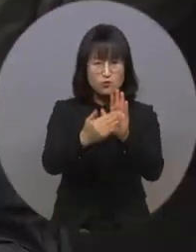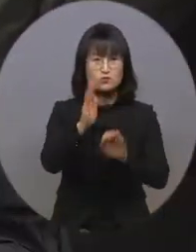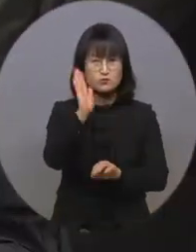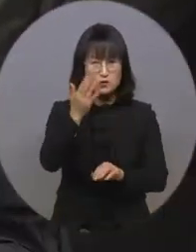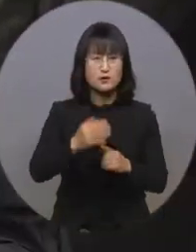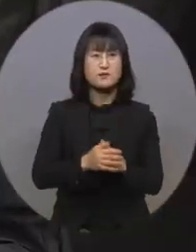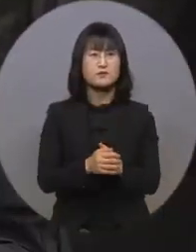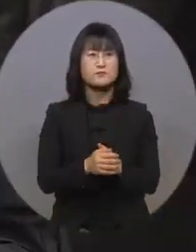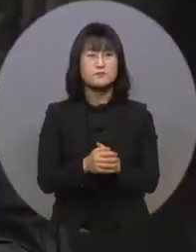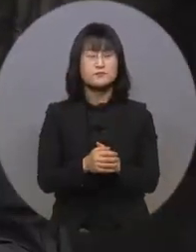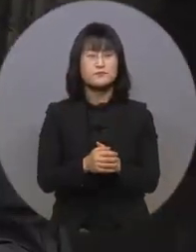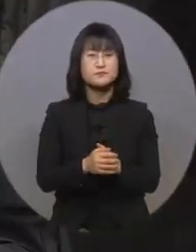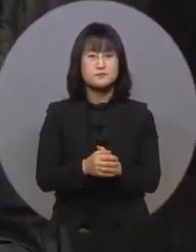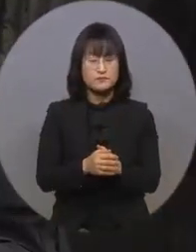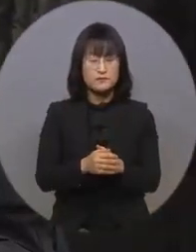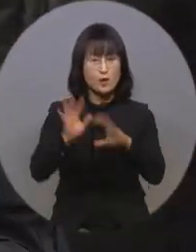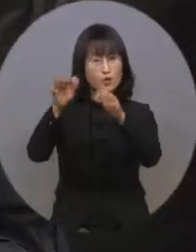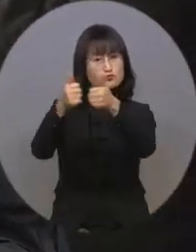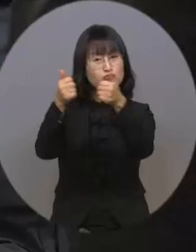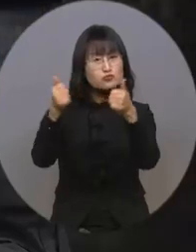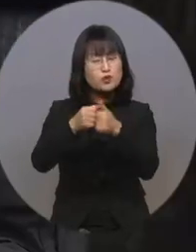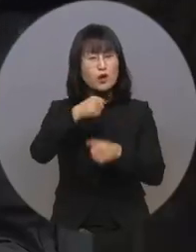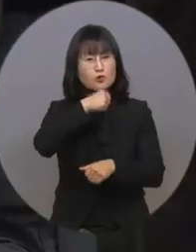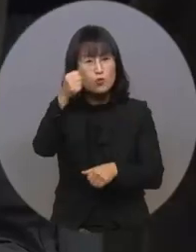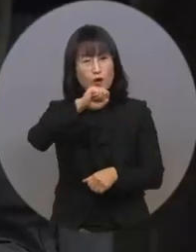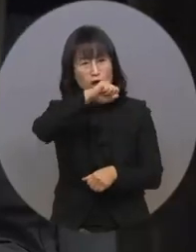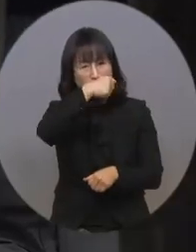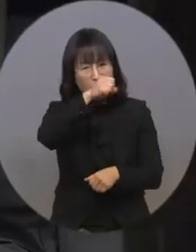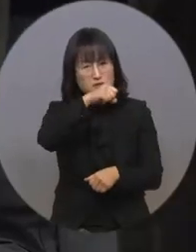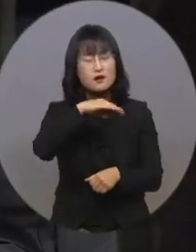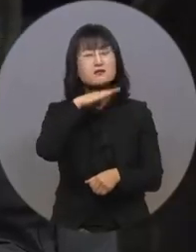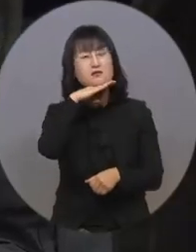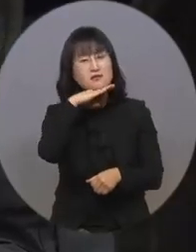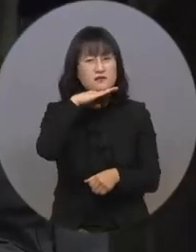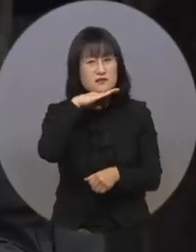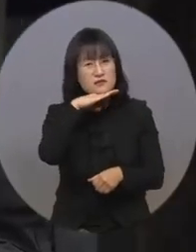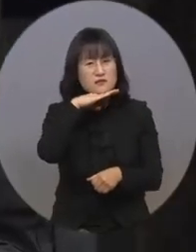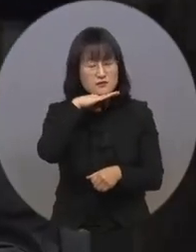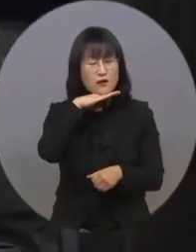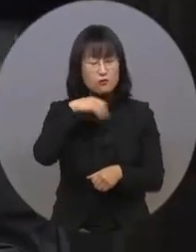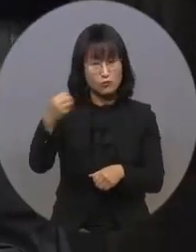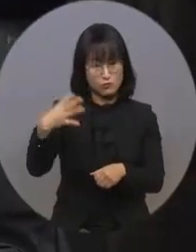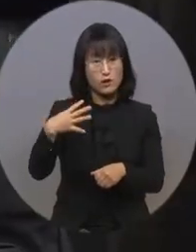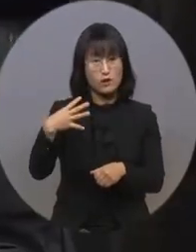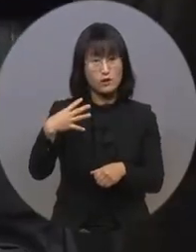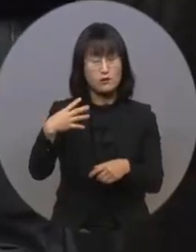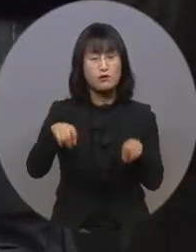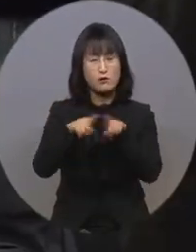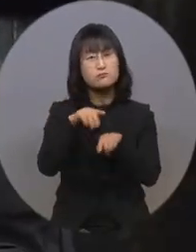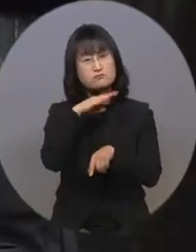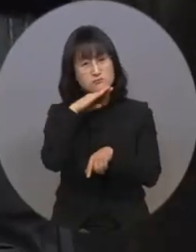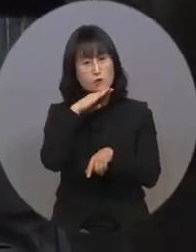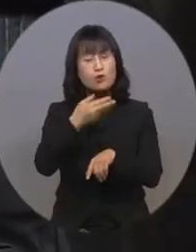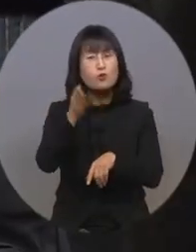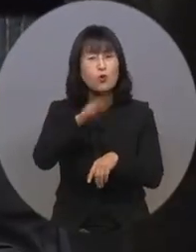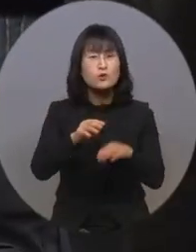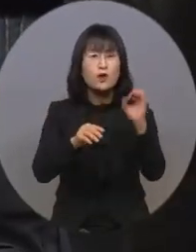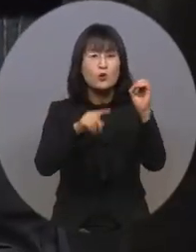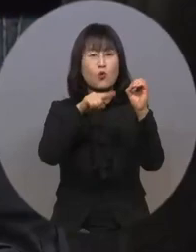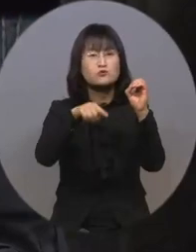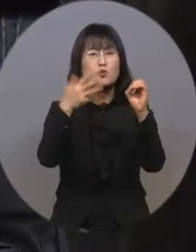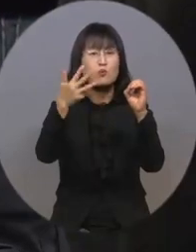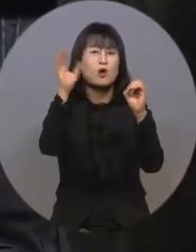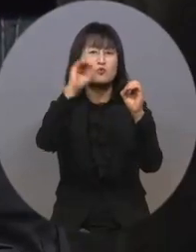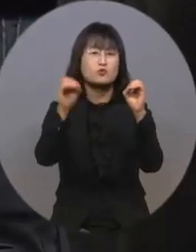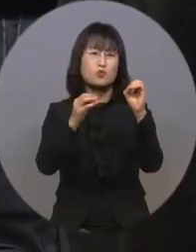국회에 통과될 예산을 함께 기대하면서 기다려보자라고 이렇게 하셨어요. 그런데 0.8%밖에 진행이 안